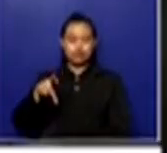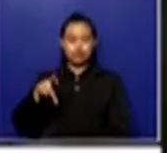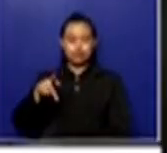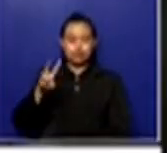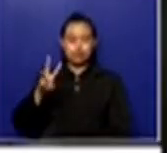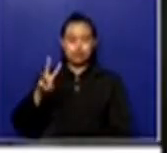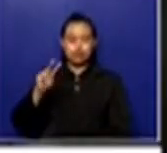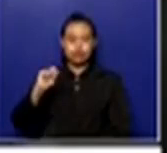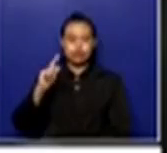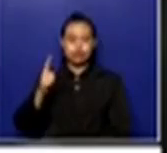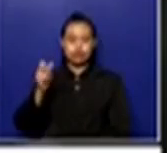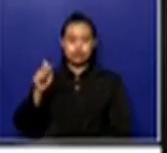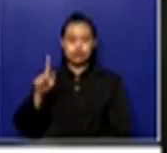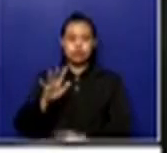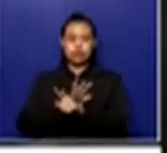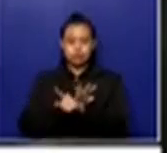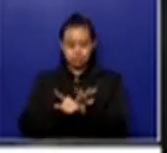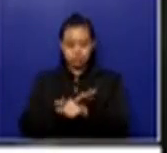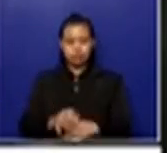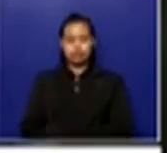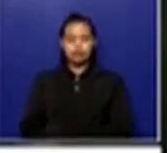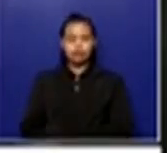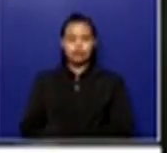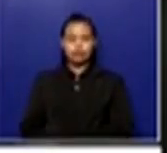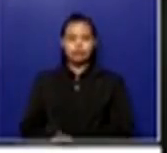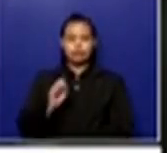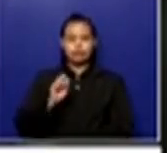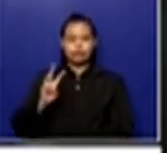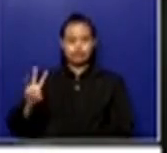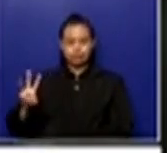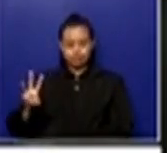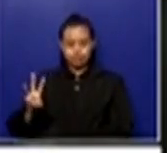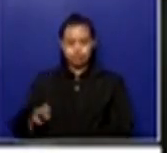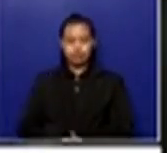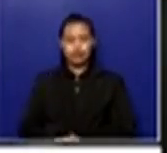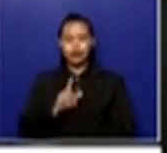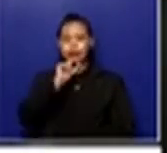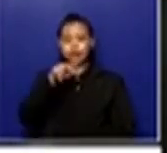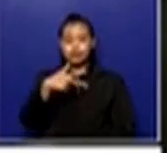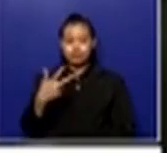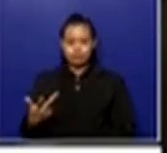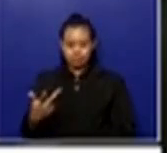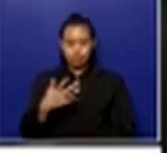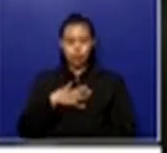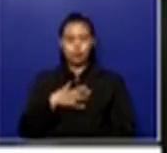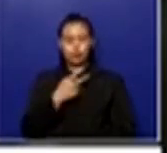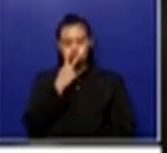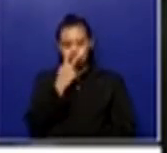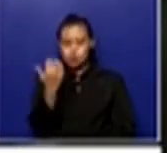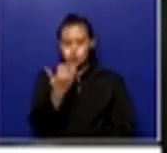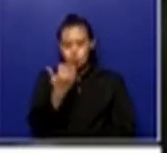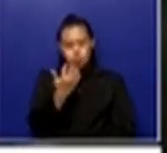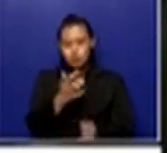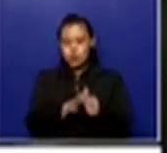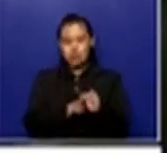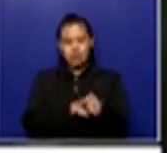ก่อนอื่นก็ต้องขอชื่นชมทางไทย PBS นะครับผมนี่เป็นแฟนของไทย PBS มานานหลายปีแล้วก็เคย